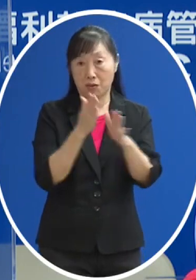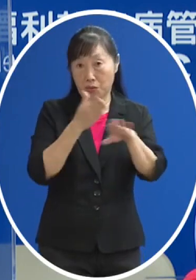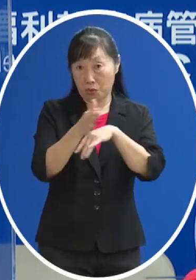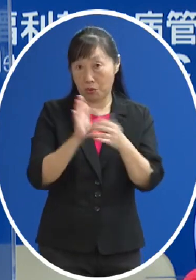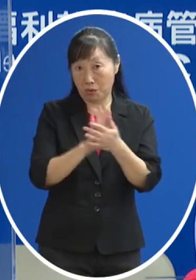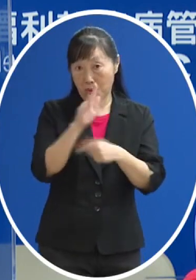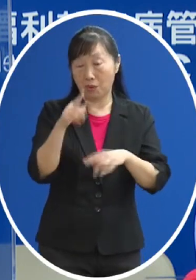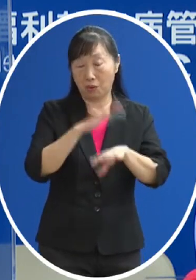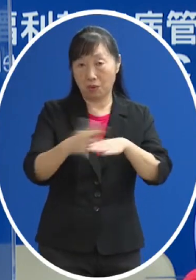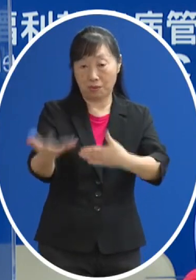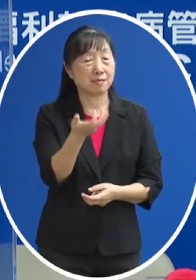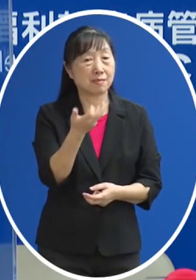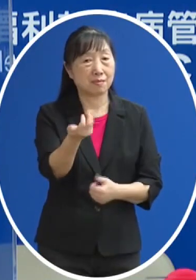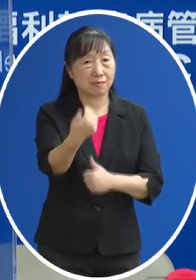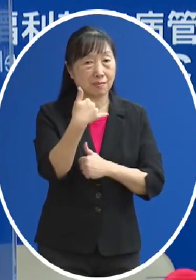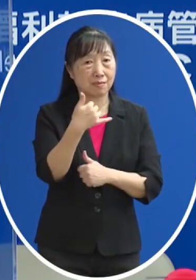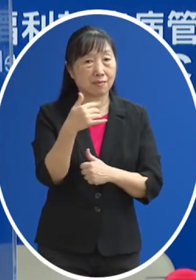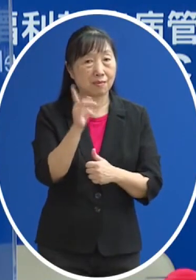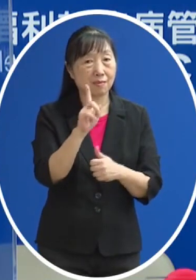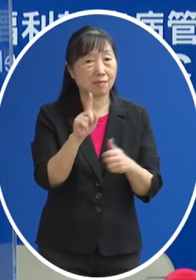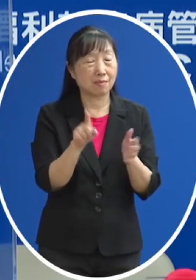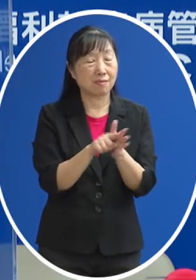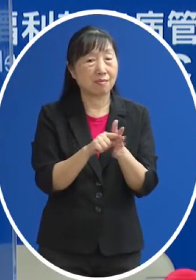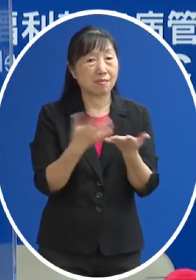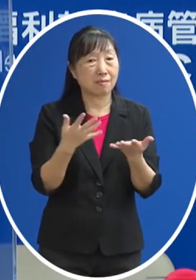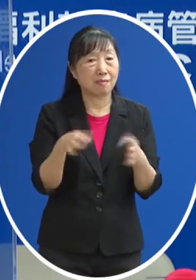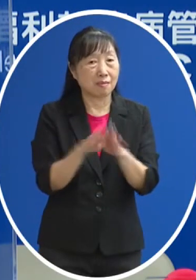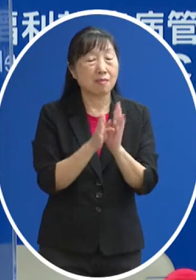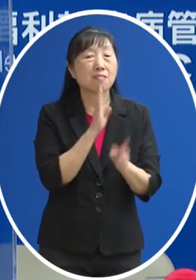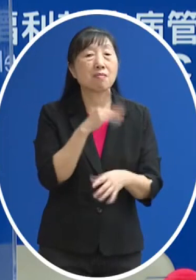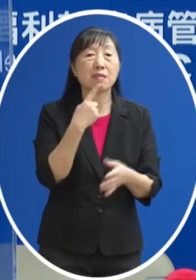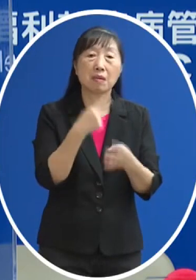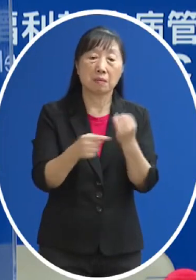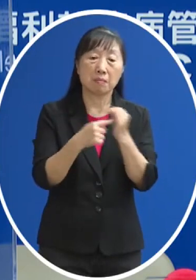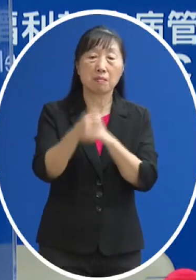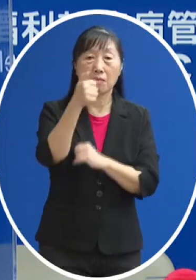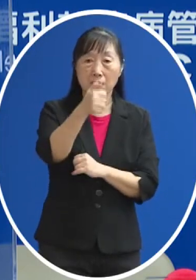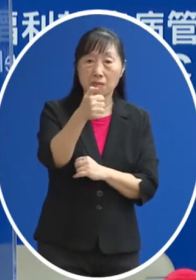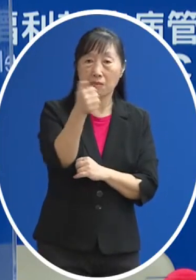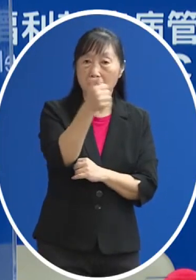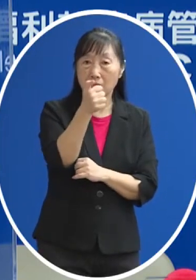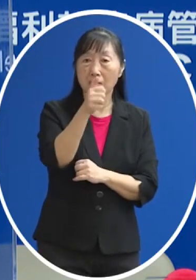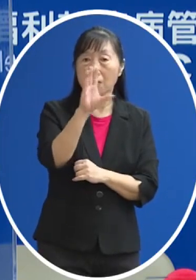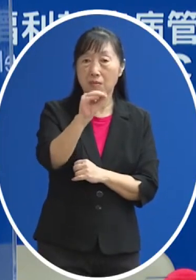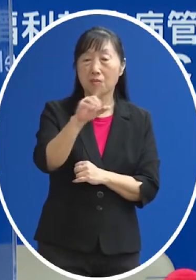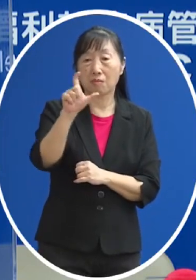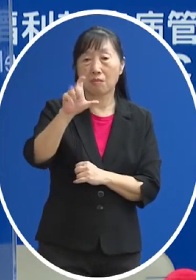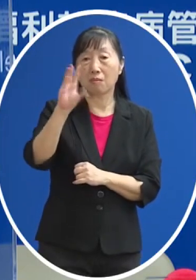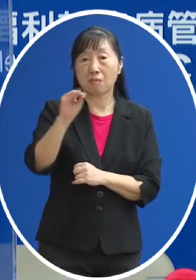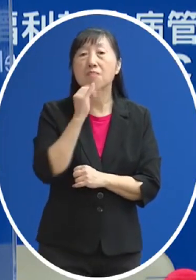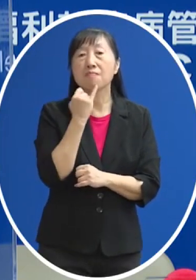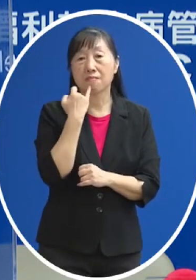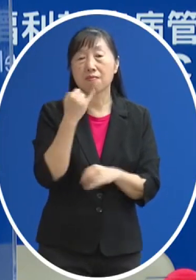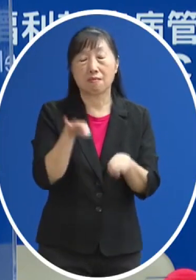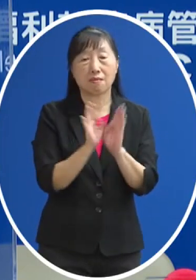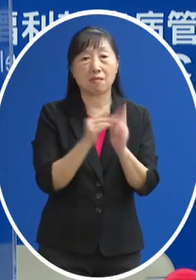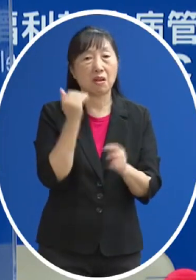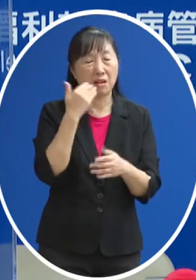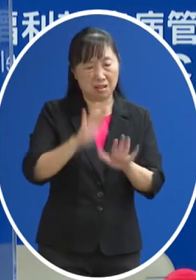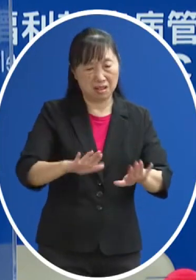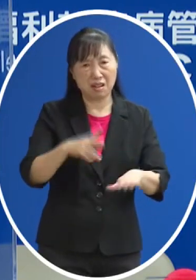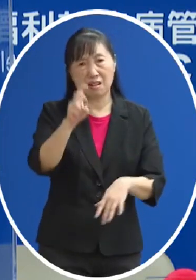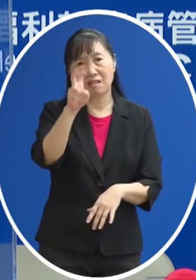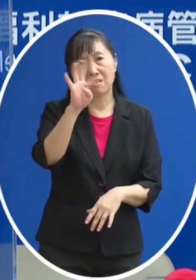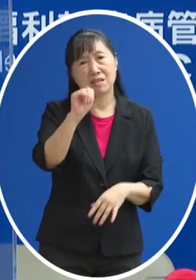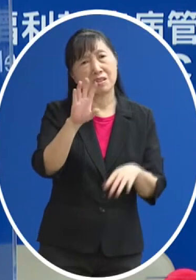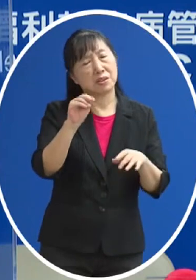约系统来做施打，大概50-60万我们就会开始了。好，那你如果说20几万来开始，那真